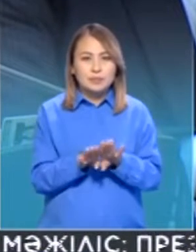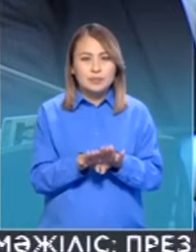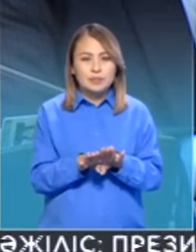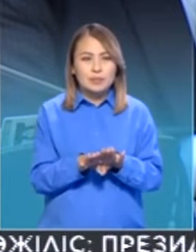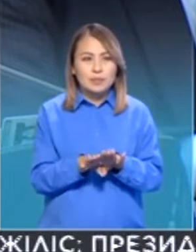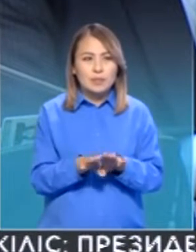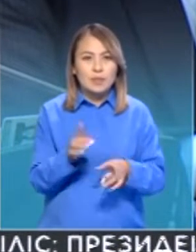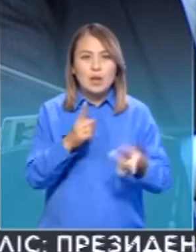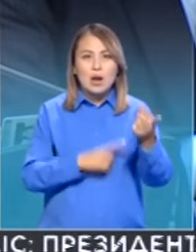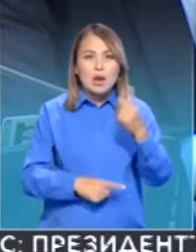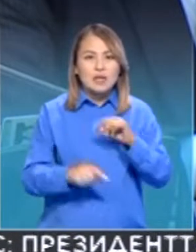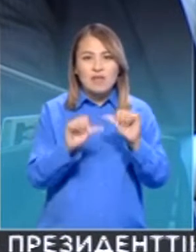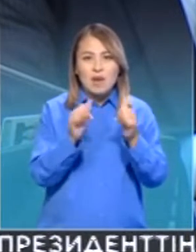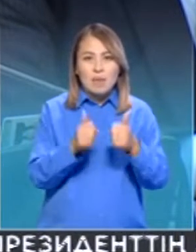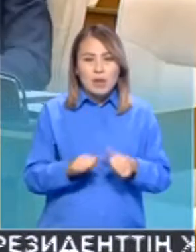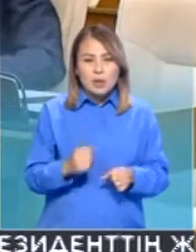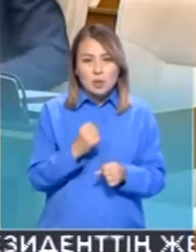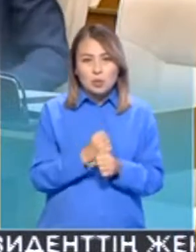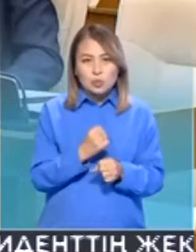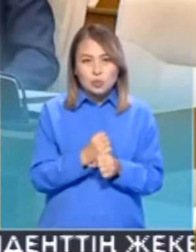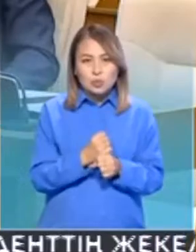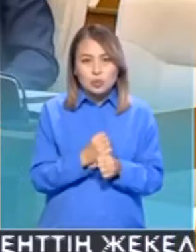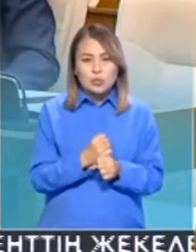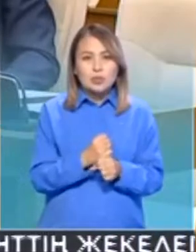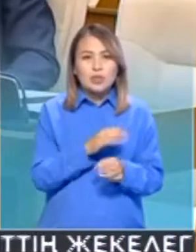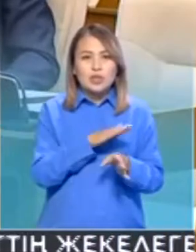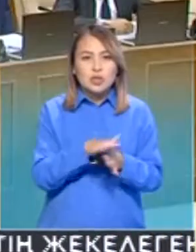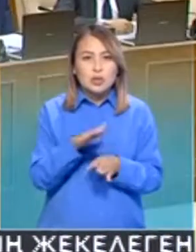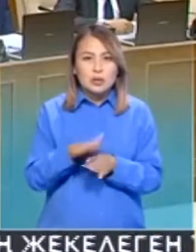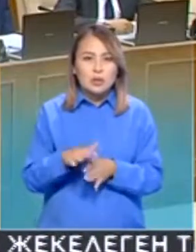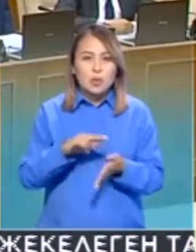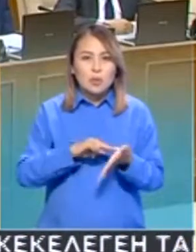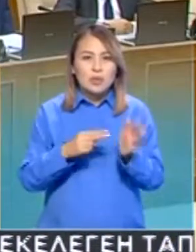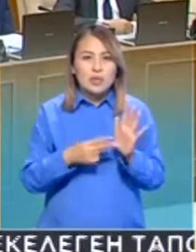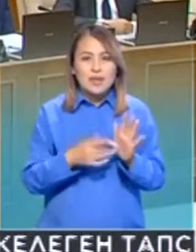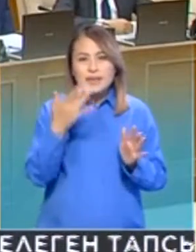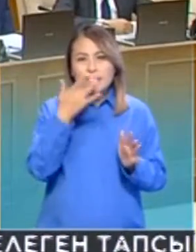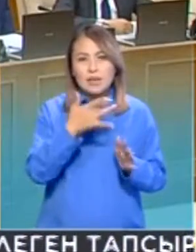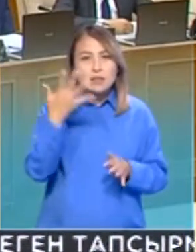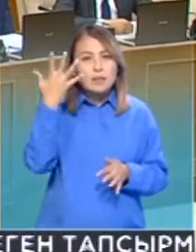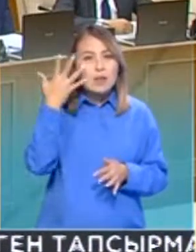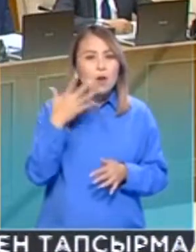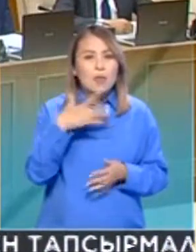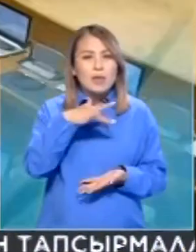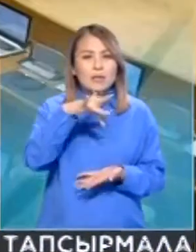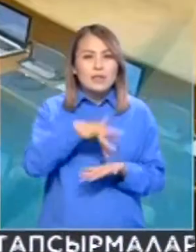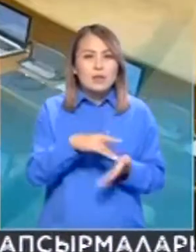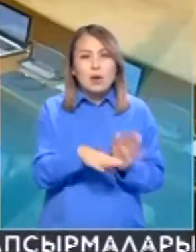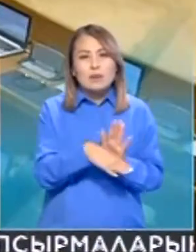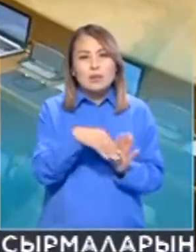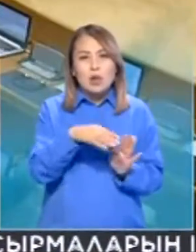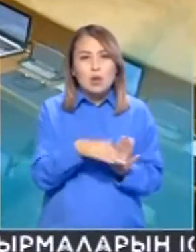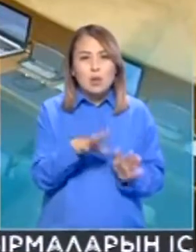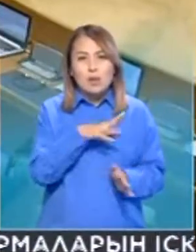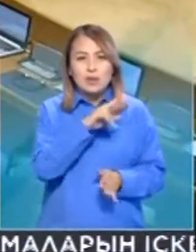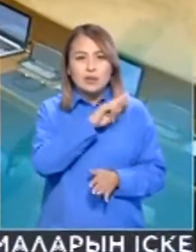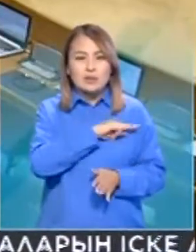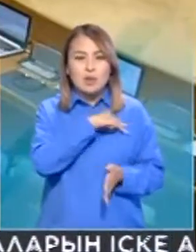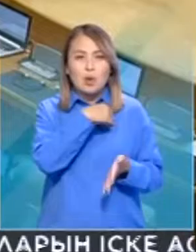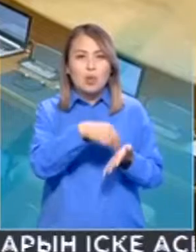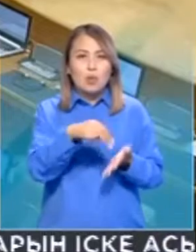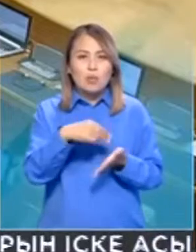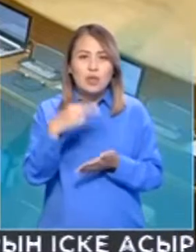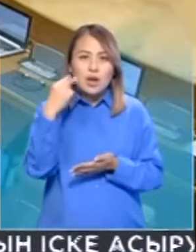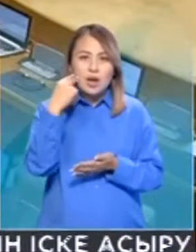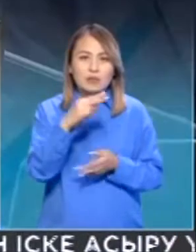тармағын қайта форматтауды, сайлау жүйесін жетілдірді көздейді. Саяси науқан кезінде орталық сайлау комиссиясының қызметтерді сатып алу